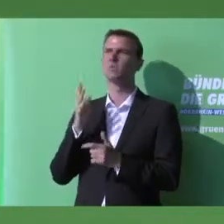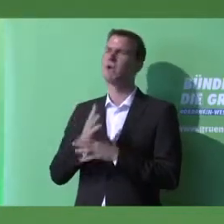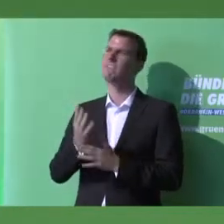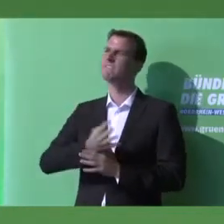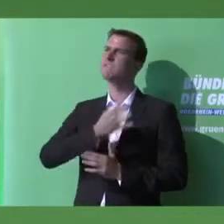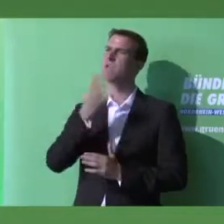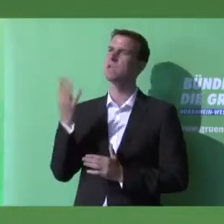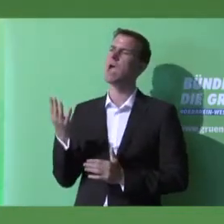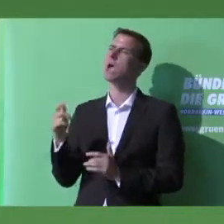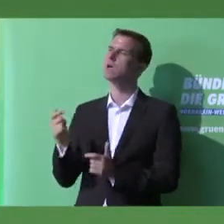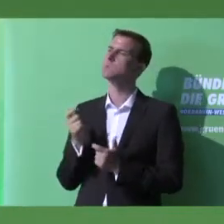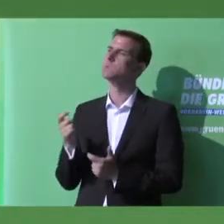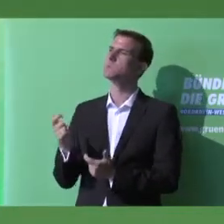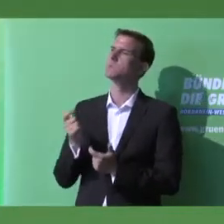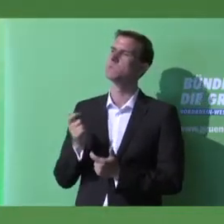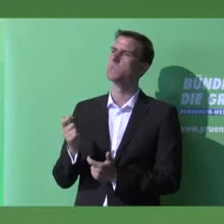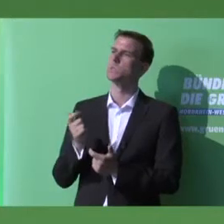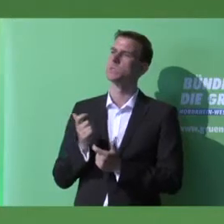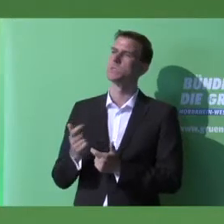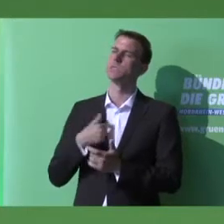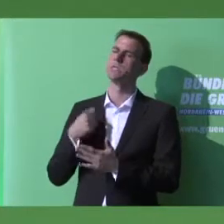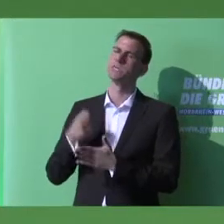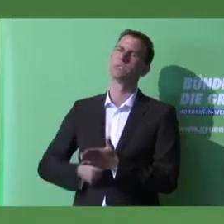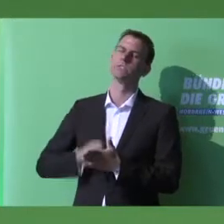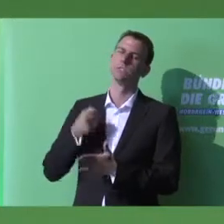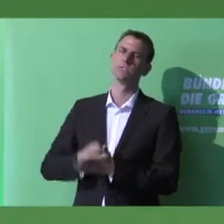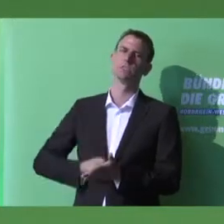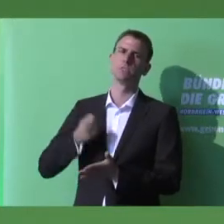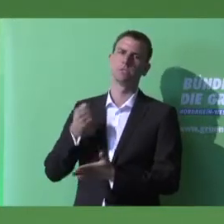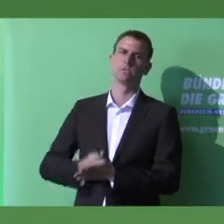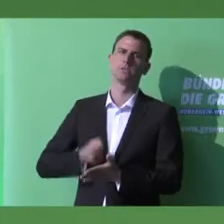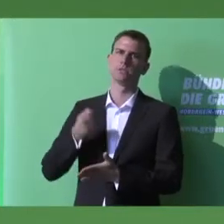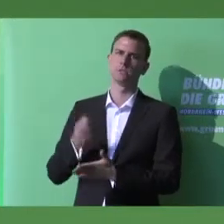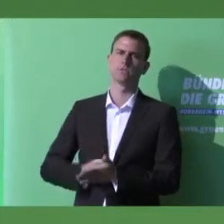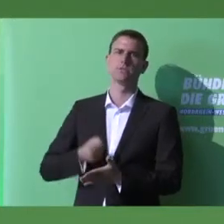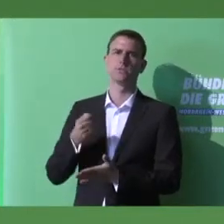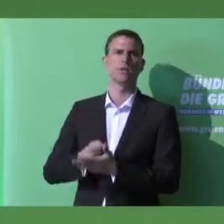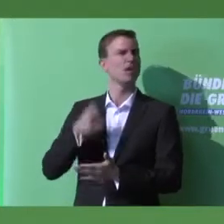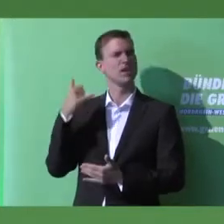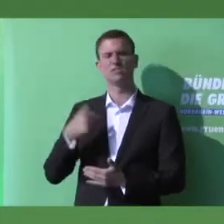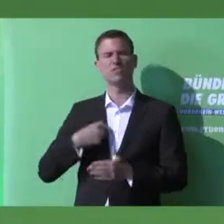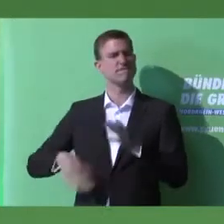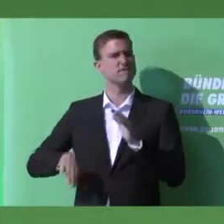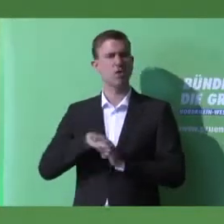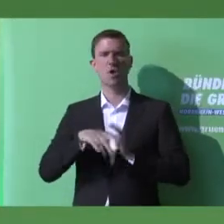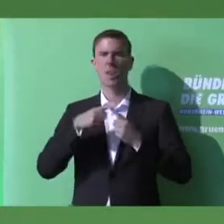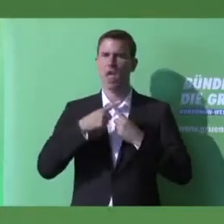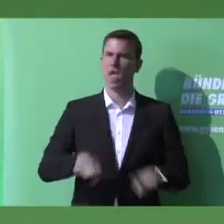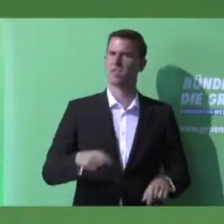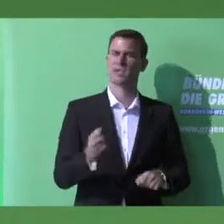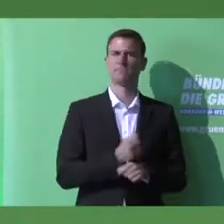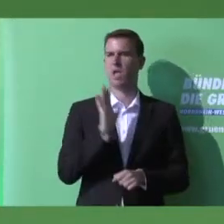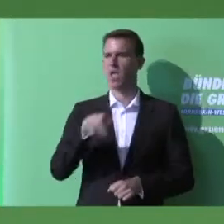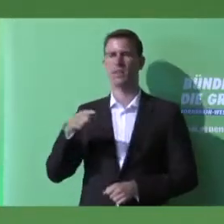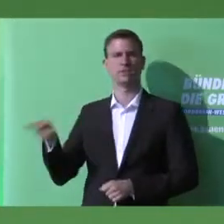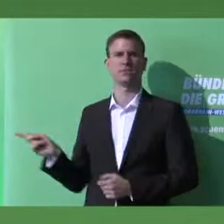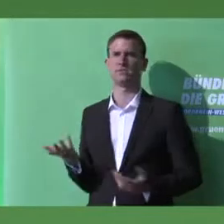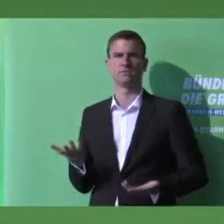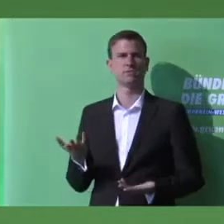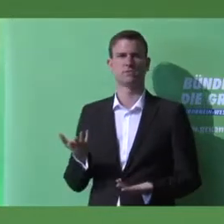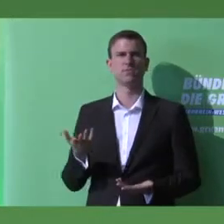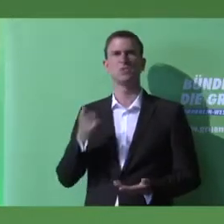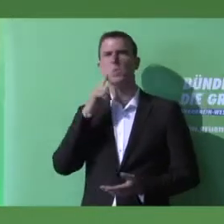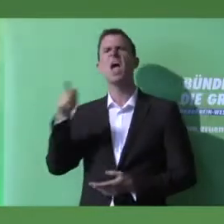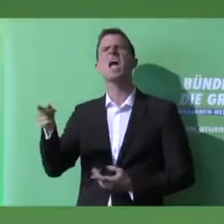lang aufgehalten haben. Wir sind das Kontrastprogramm zu dem Klientelismus von